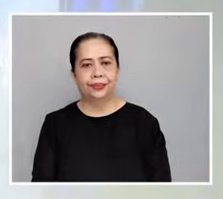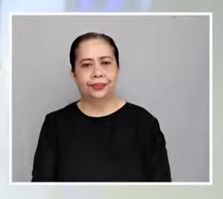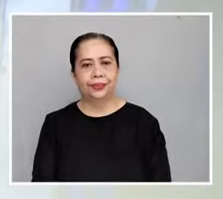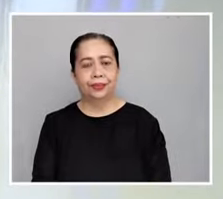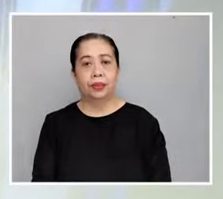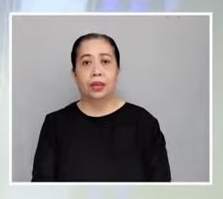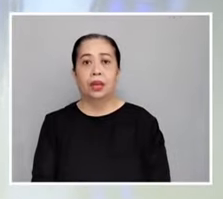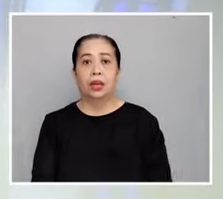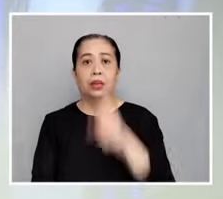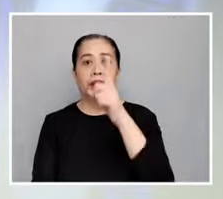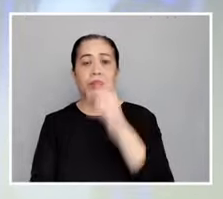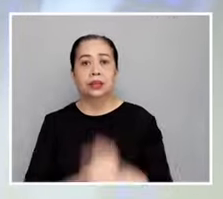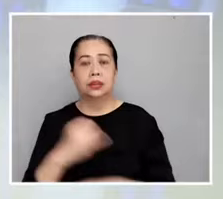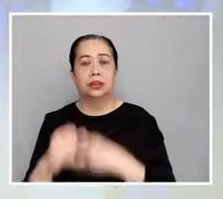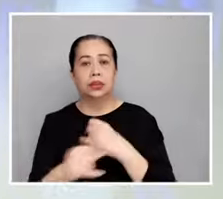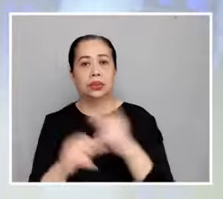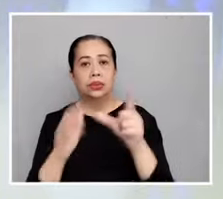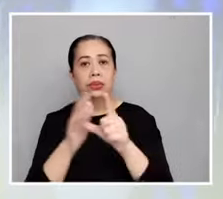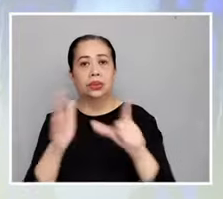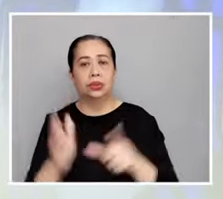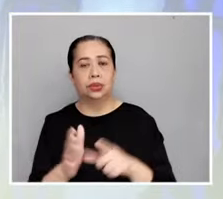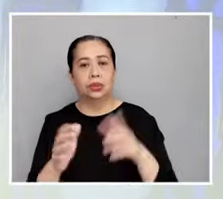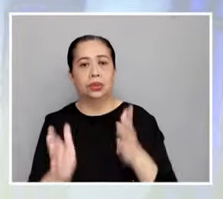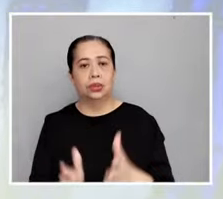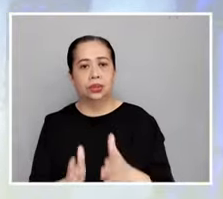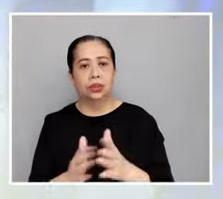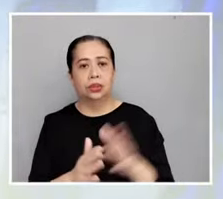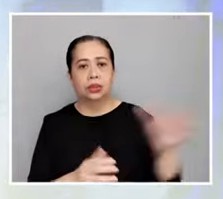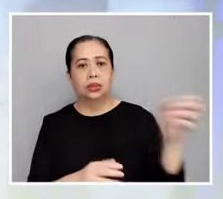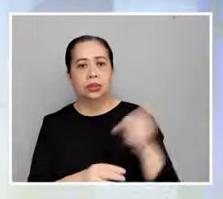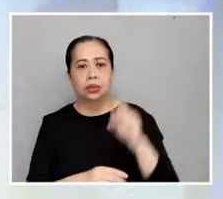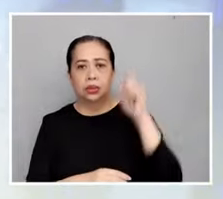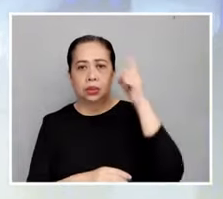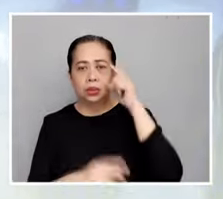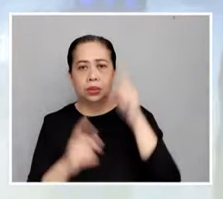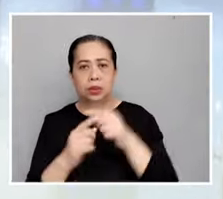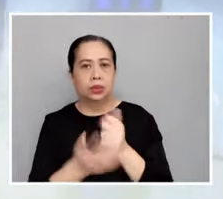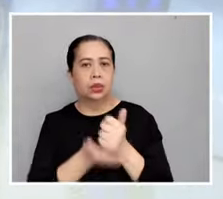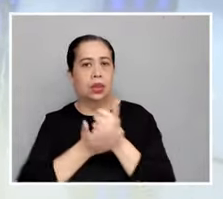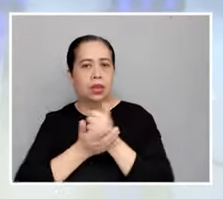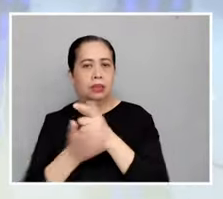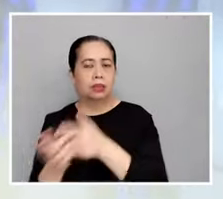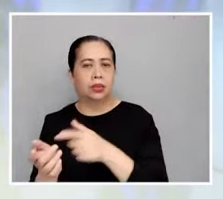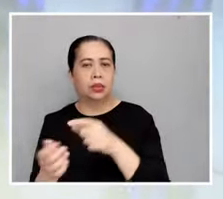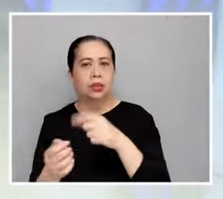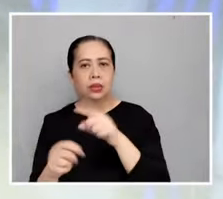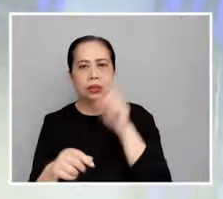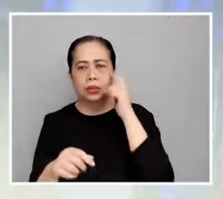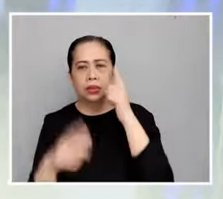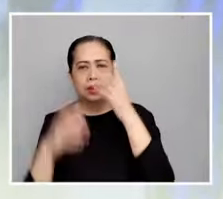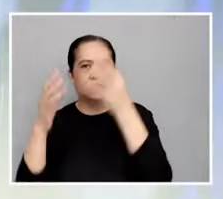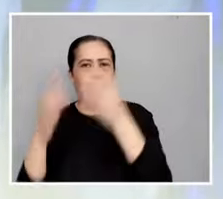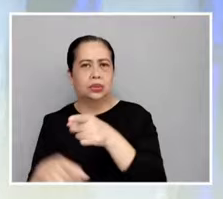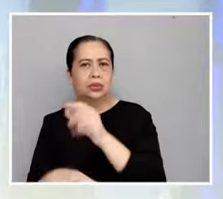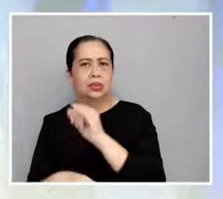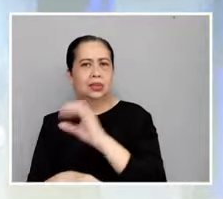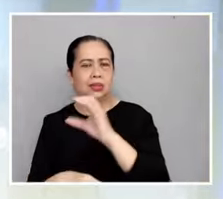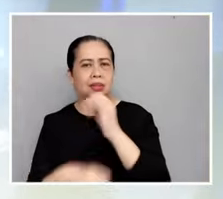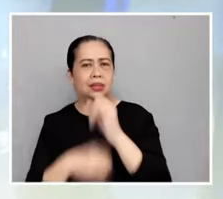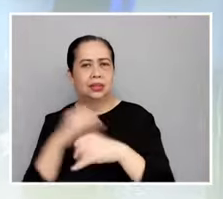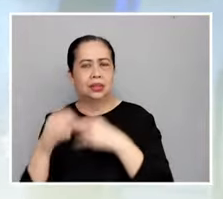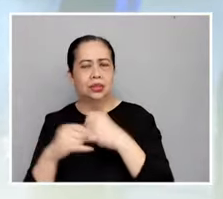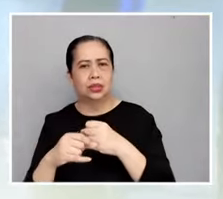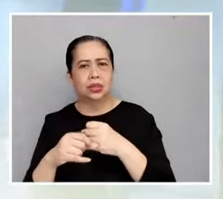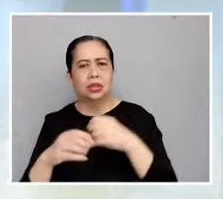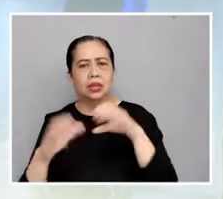Isang international lawyer ang kinuha ng gobyerno para tumulong sa apilan ng bansa sa desisyon ng International Criminal